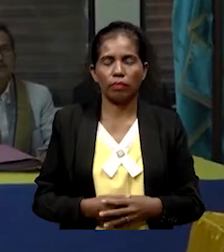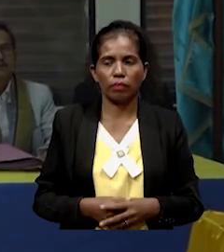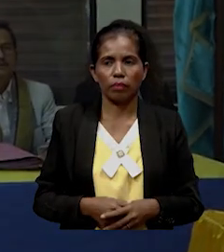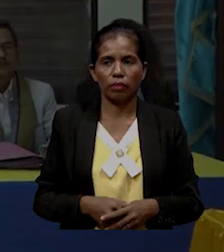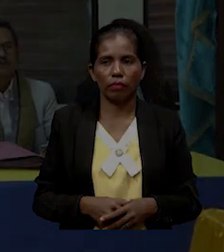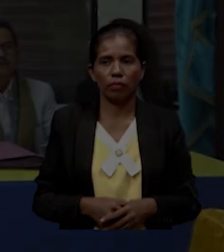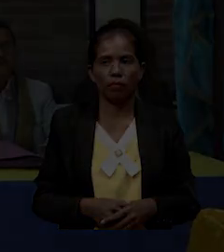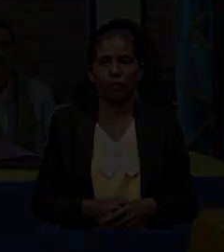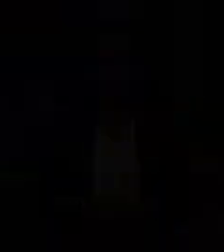situs Silva Jerman